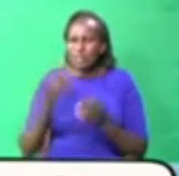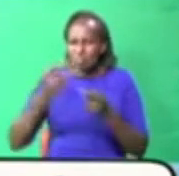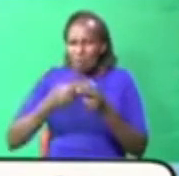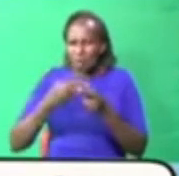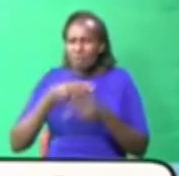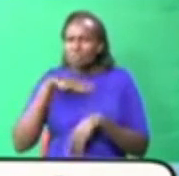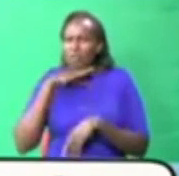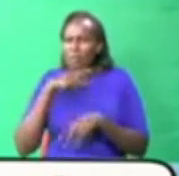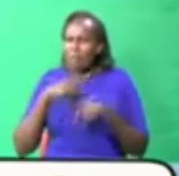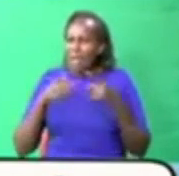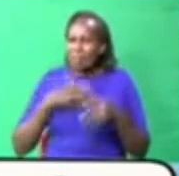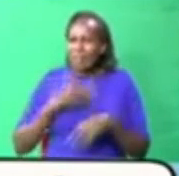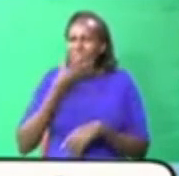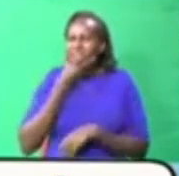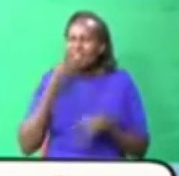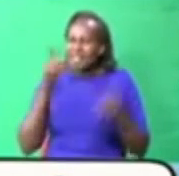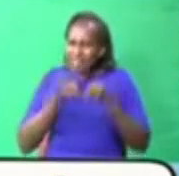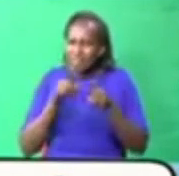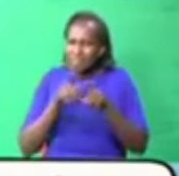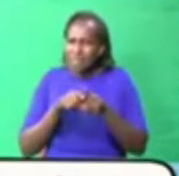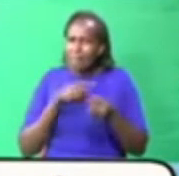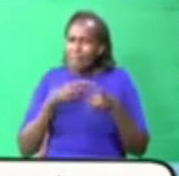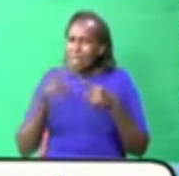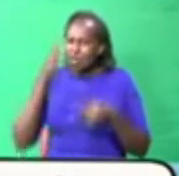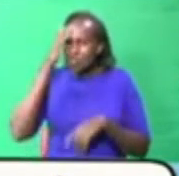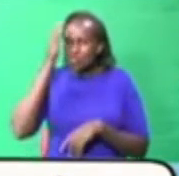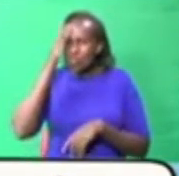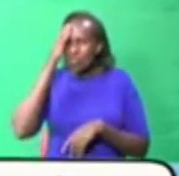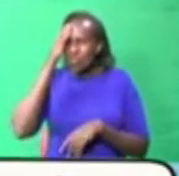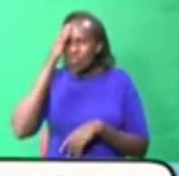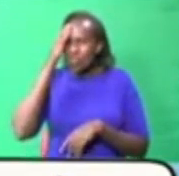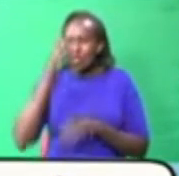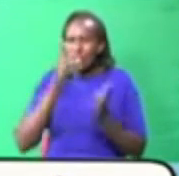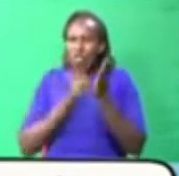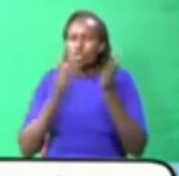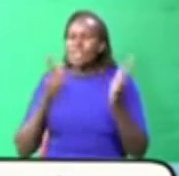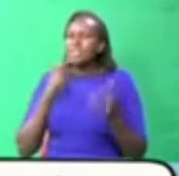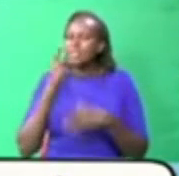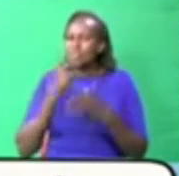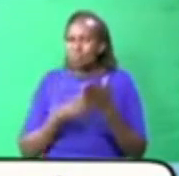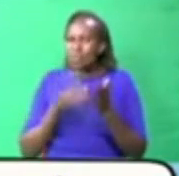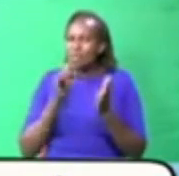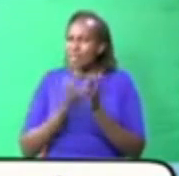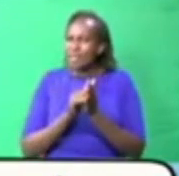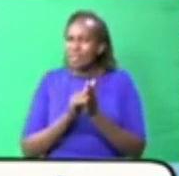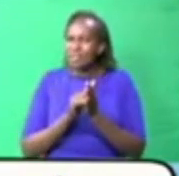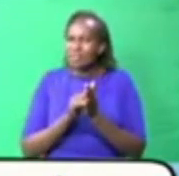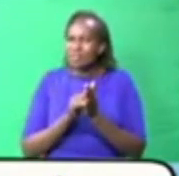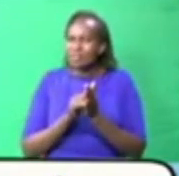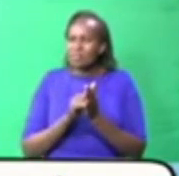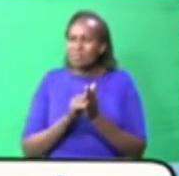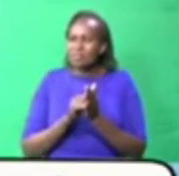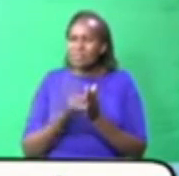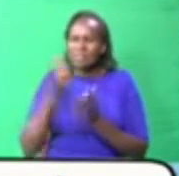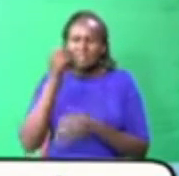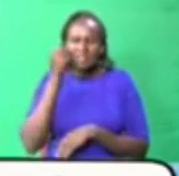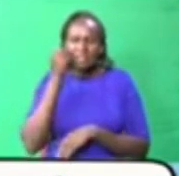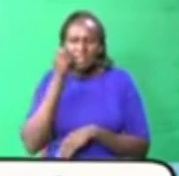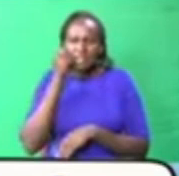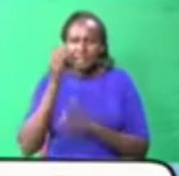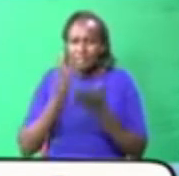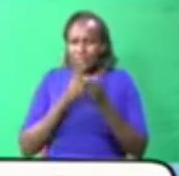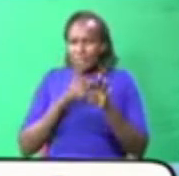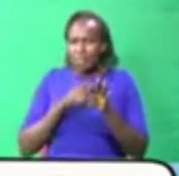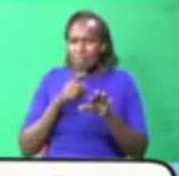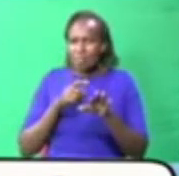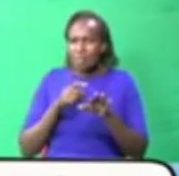My father used to have the same. Na unajua wa madaktari huwa wanasema kwamba that is a hereditary disease. So hata wakati nilipo